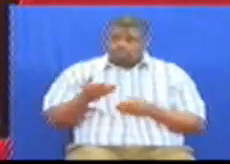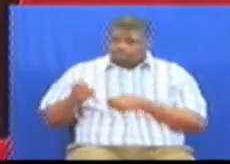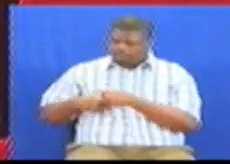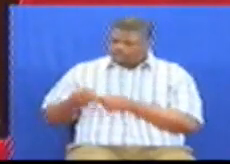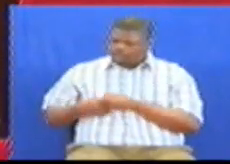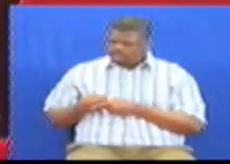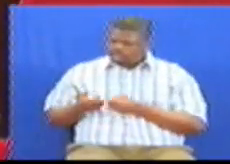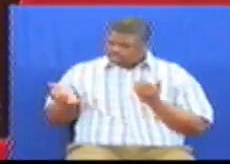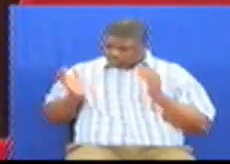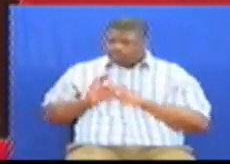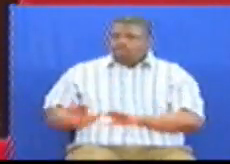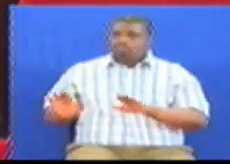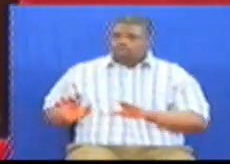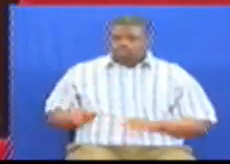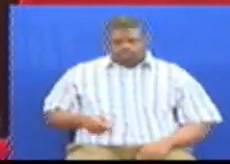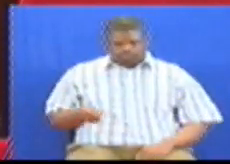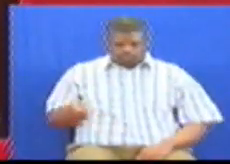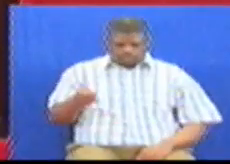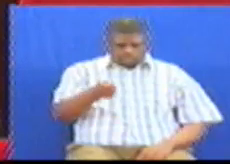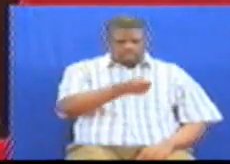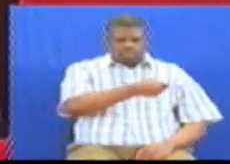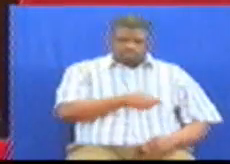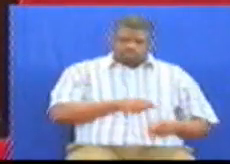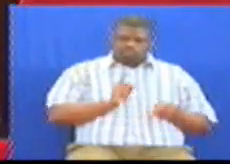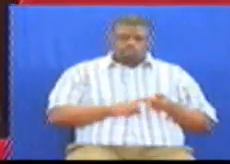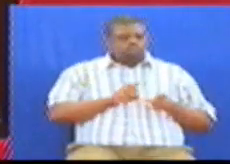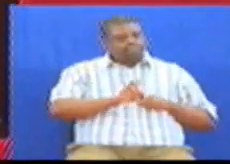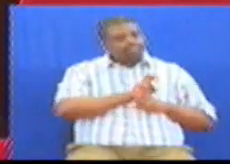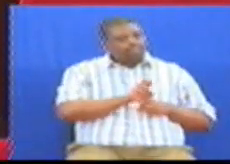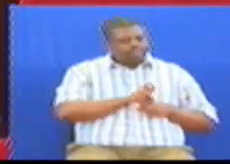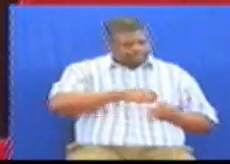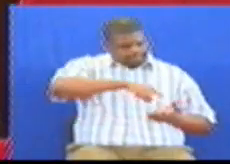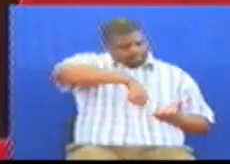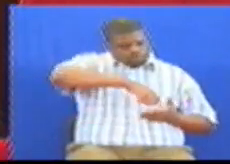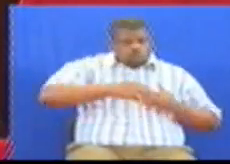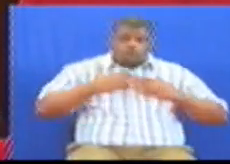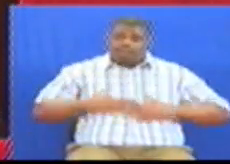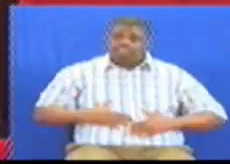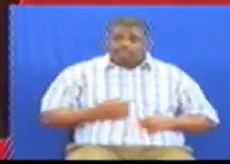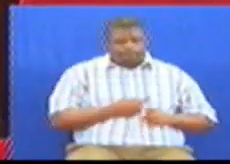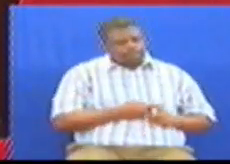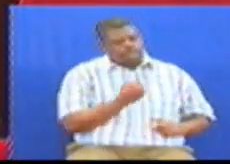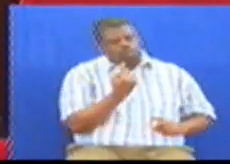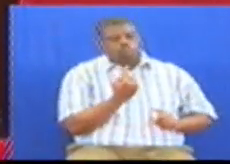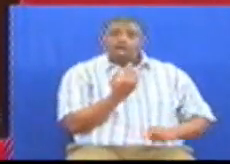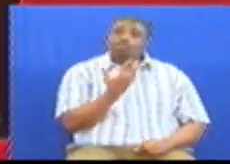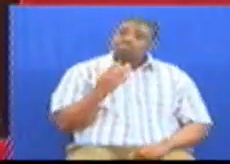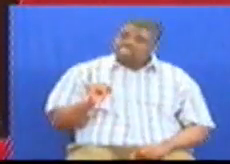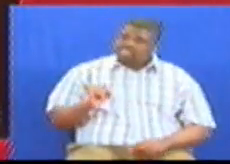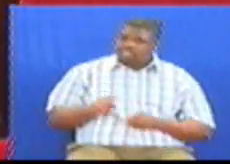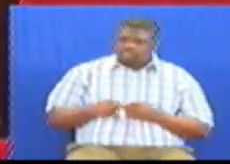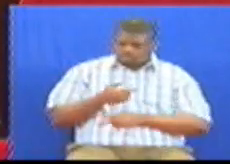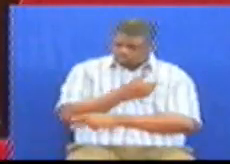inakamilika. Hongereni sana. Usimamizi wa vituo vya afya 350 na